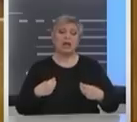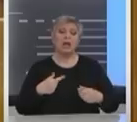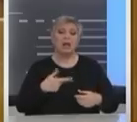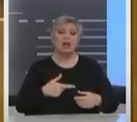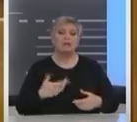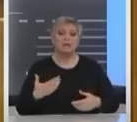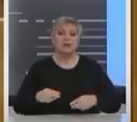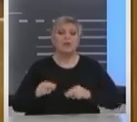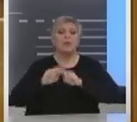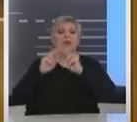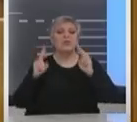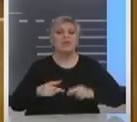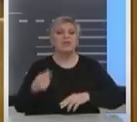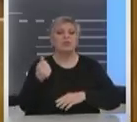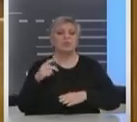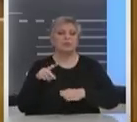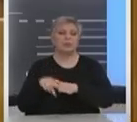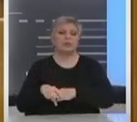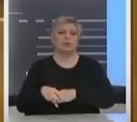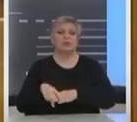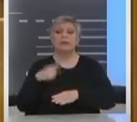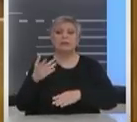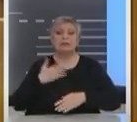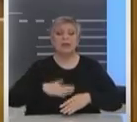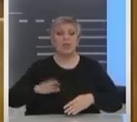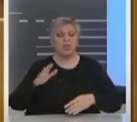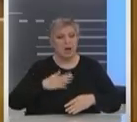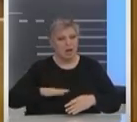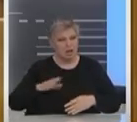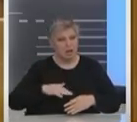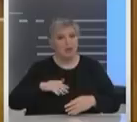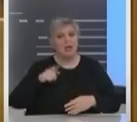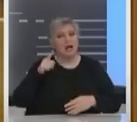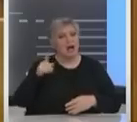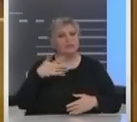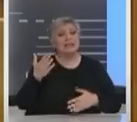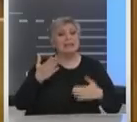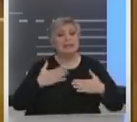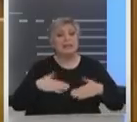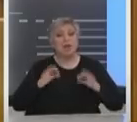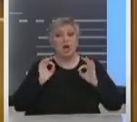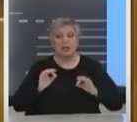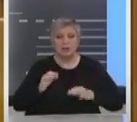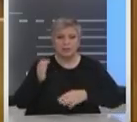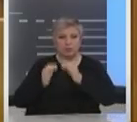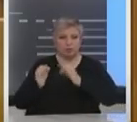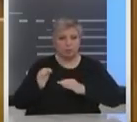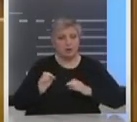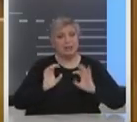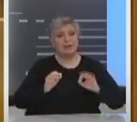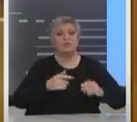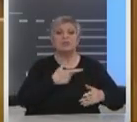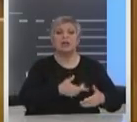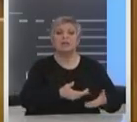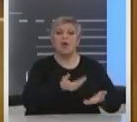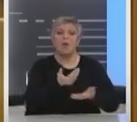του Διεθνούς Νομισματικού Ταμείου, έχοντας ακούσει τις αξιώσεις του προσωπικά, έχοντας διαβάσει βέβαια και την πρόταση της Νέας Δημοκρατίας